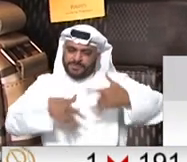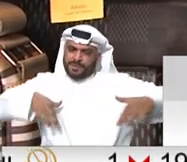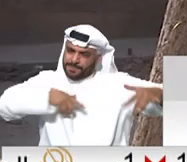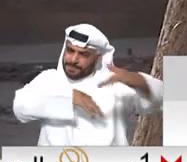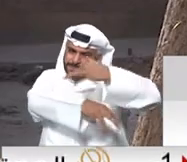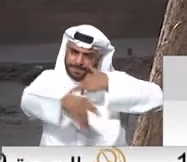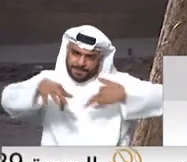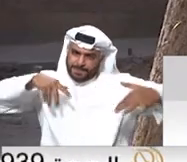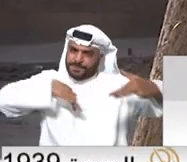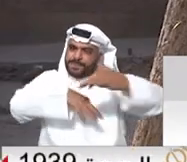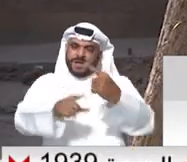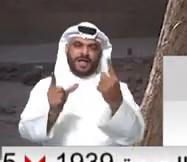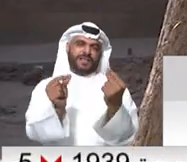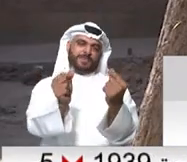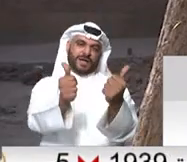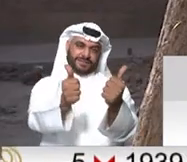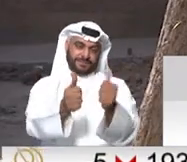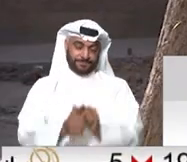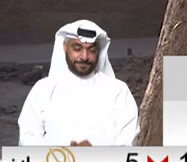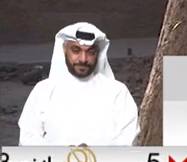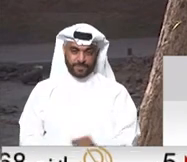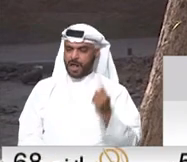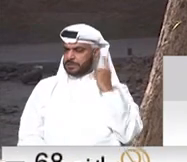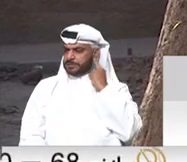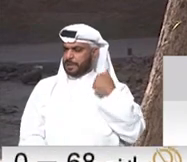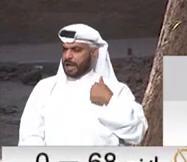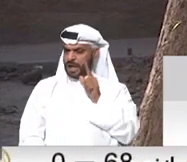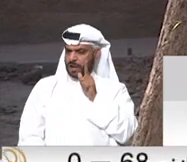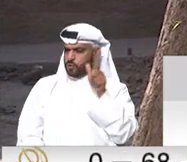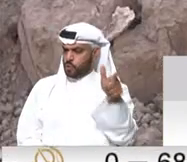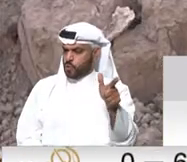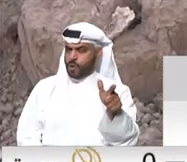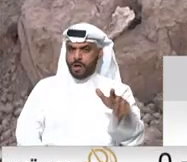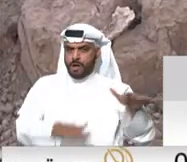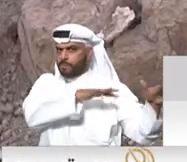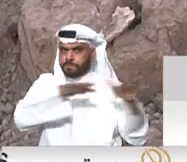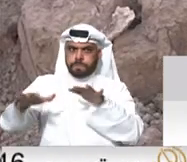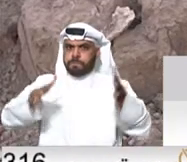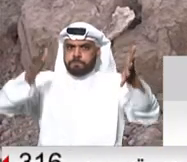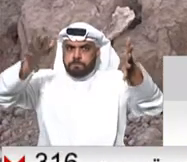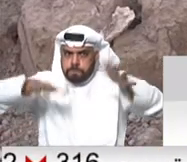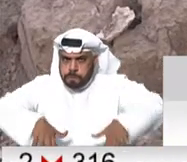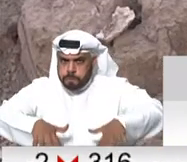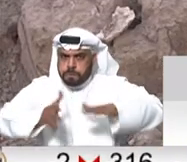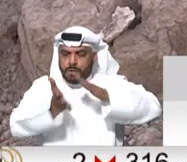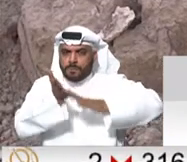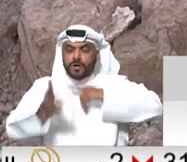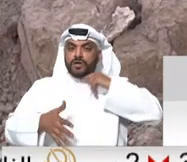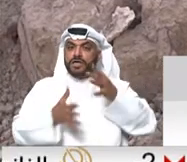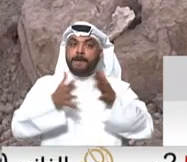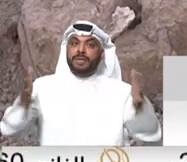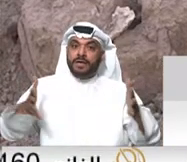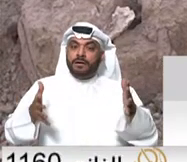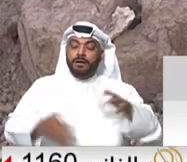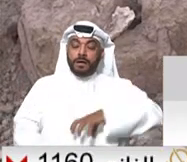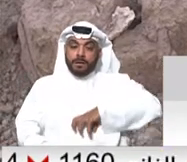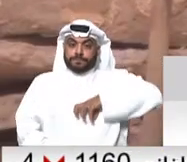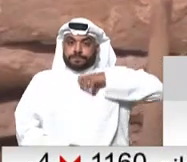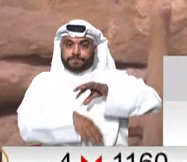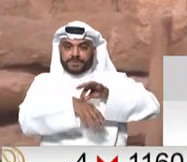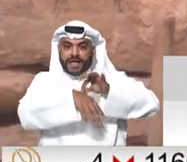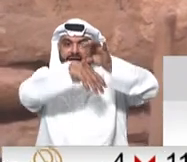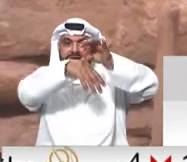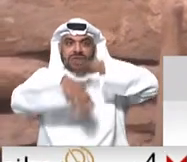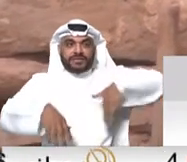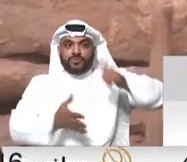بشويه. قد يقول قائل ان حجم الدمار كان كبيرا، بينما عاش سكان المدينه والضواحي رعبا كبيرا